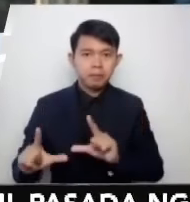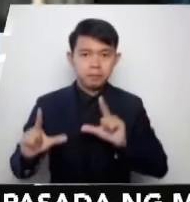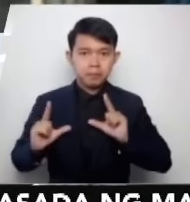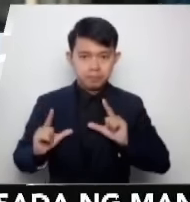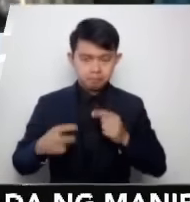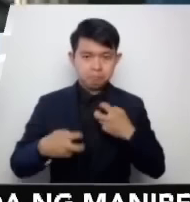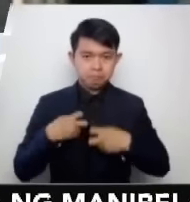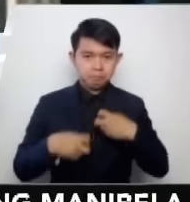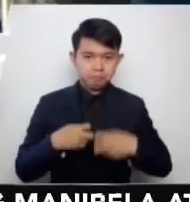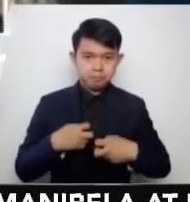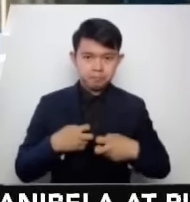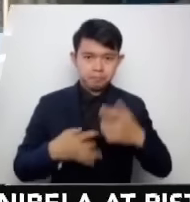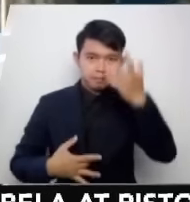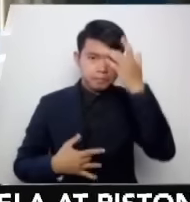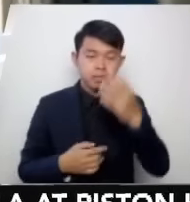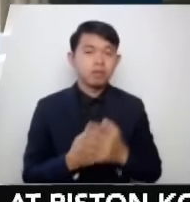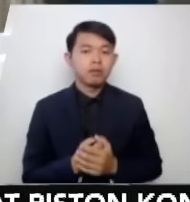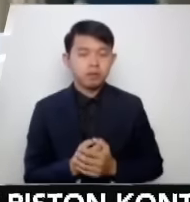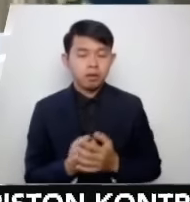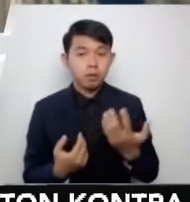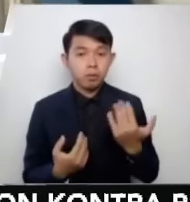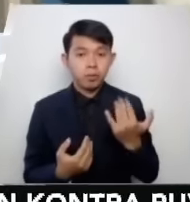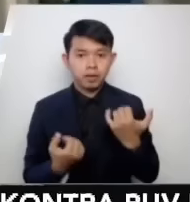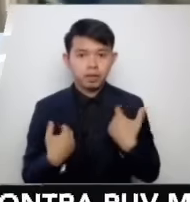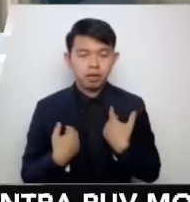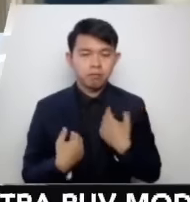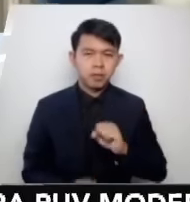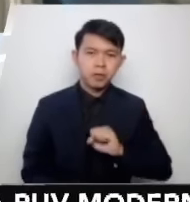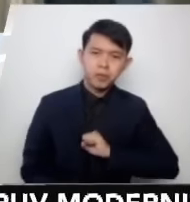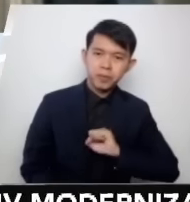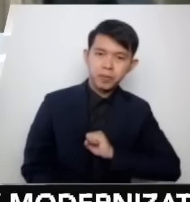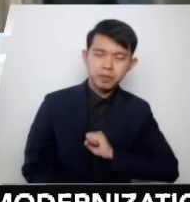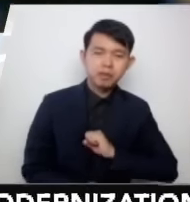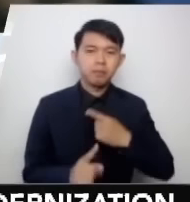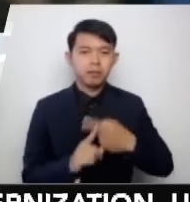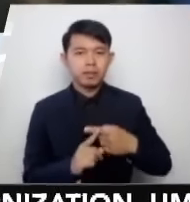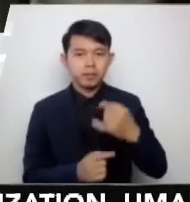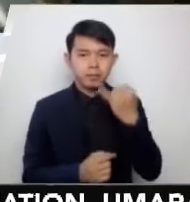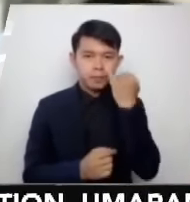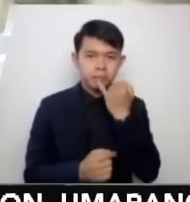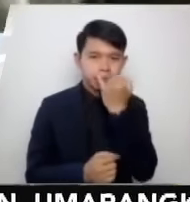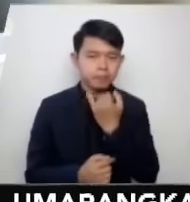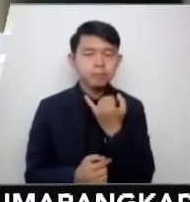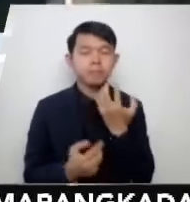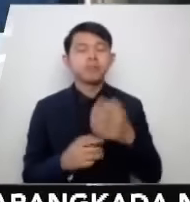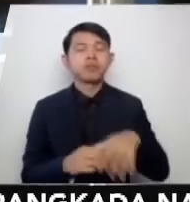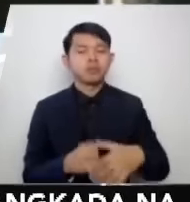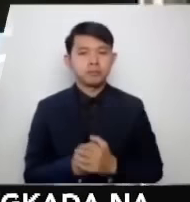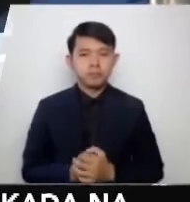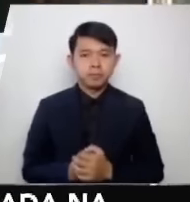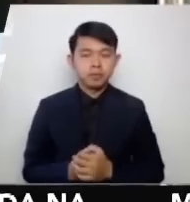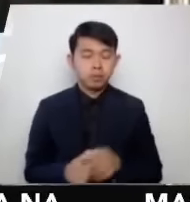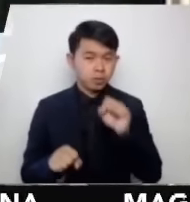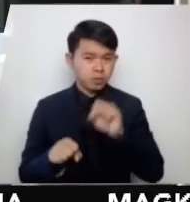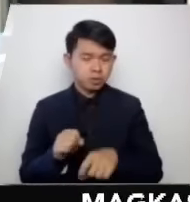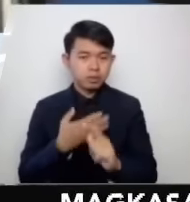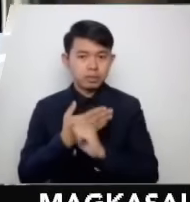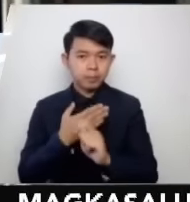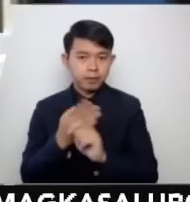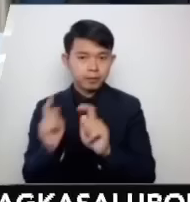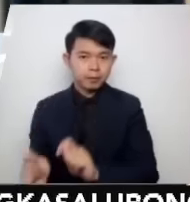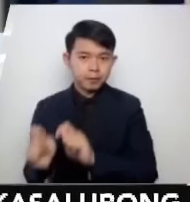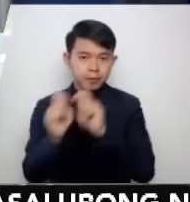Nag-develop kasi ang ubo at sipon si Go sa nakalipas na weekend. Dahil sa ubo at sipon, inilipat muna ng selda si Go sa maliit na kwarto